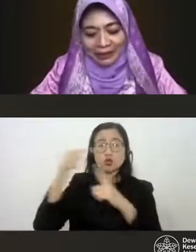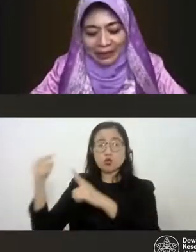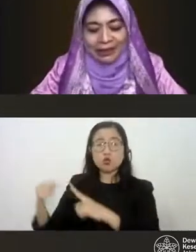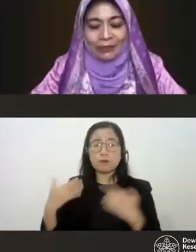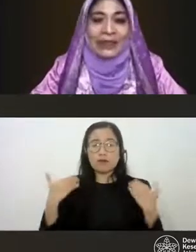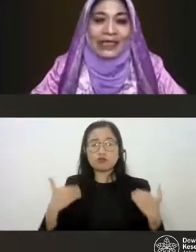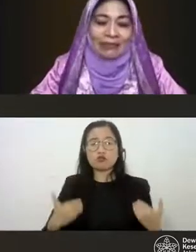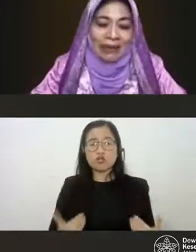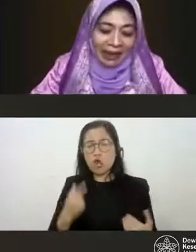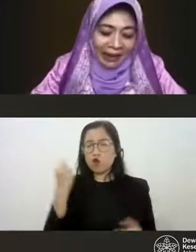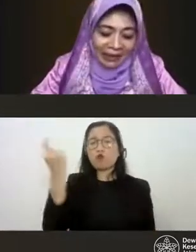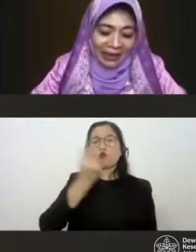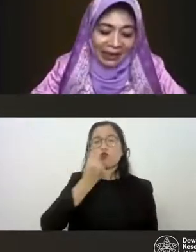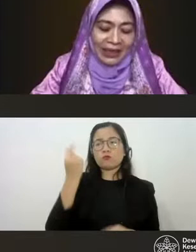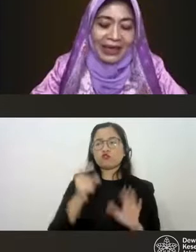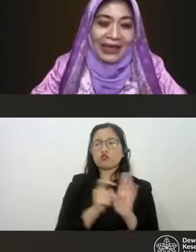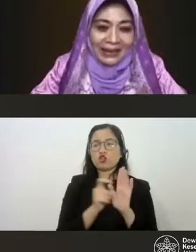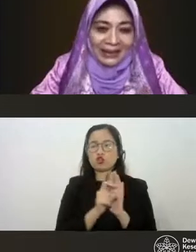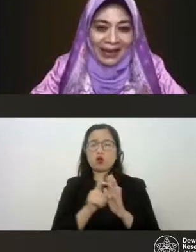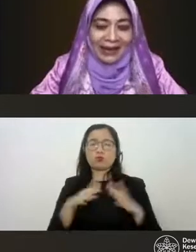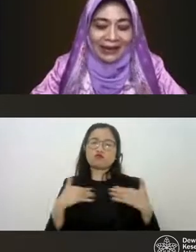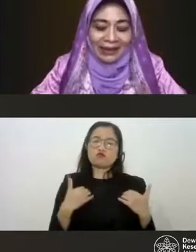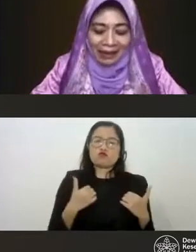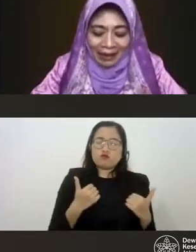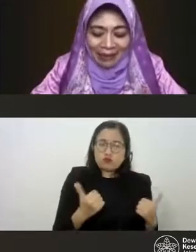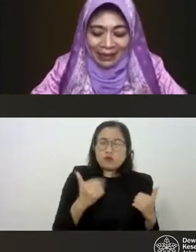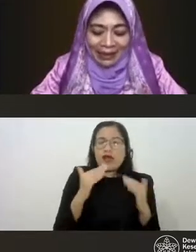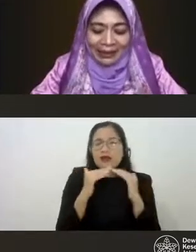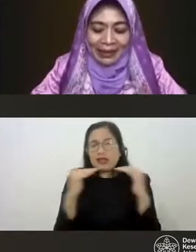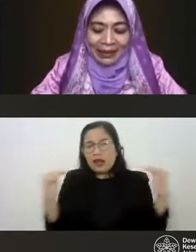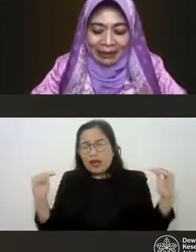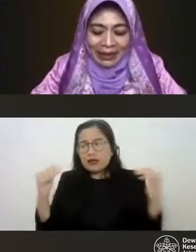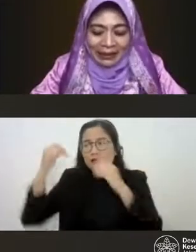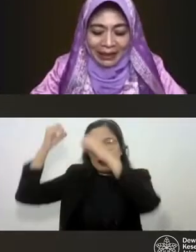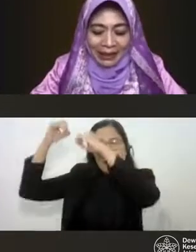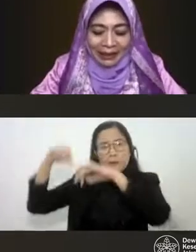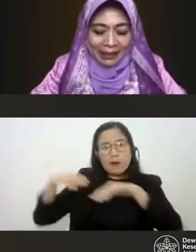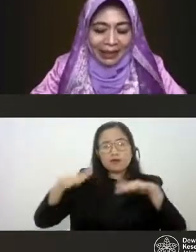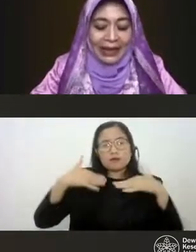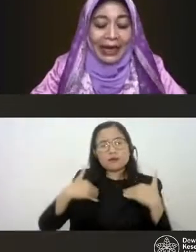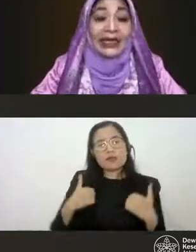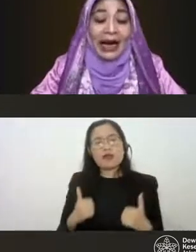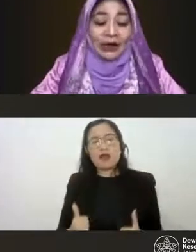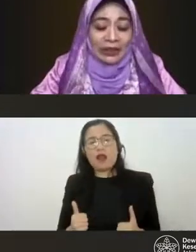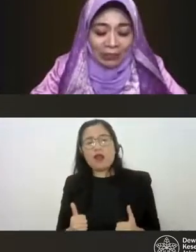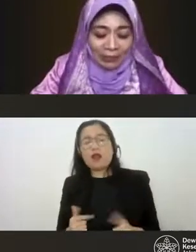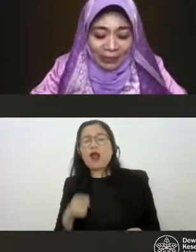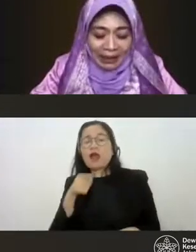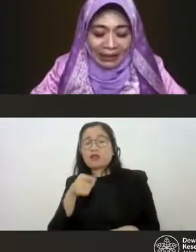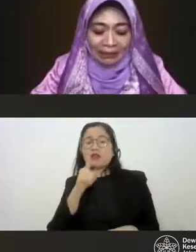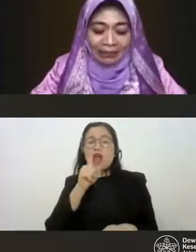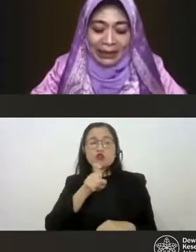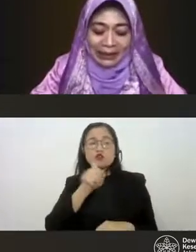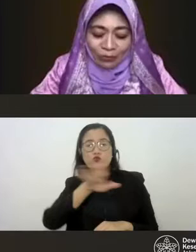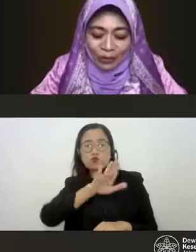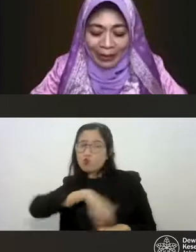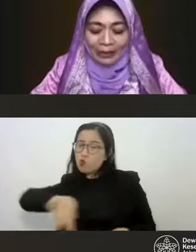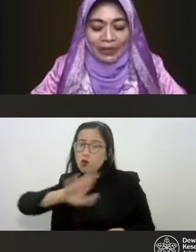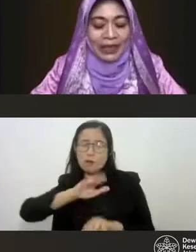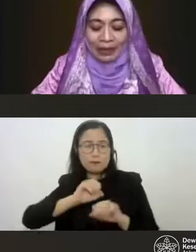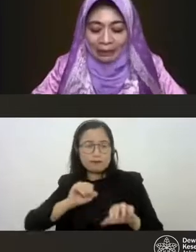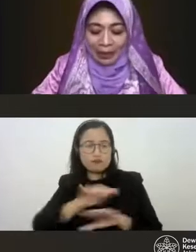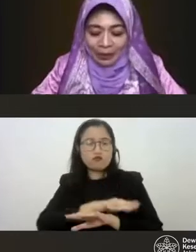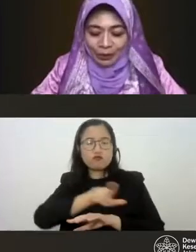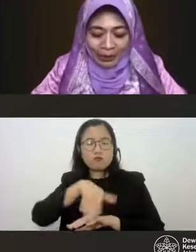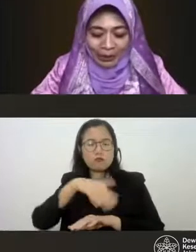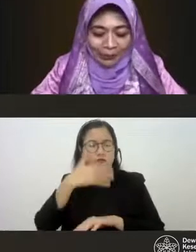universal seperti kemaslahatan, keadilan, kerahmatan, kebijaksanaan. Dan ini harus diimplementasikan bagi semua